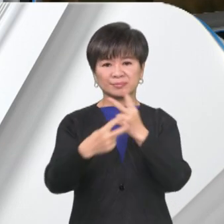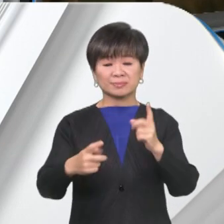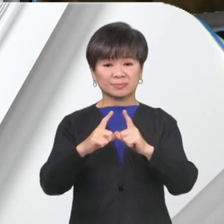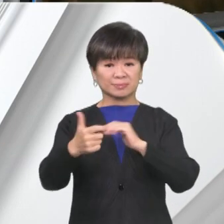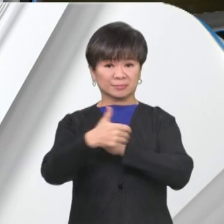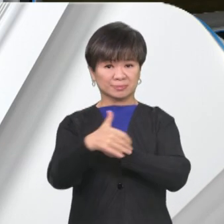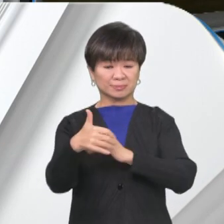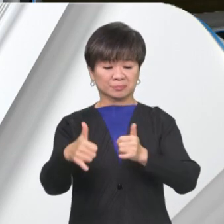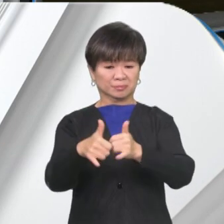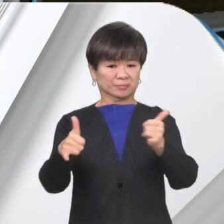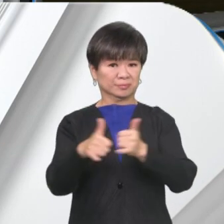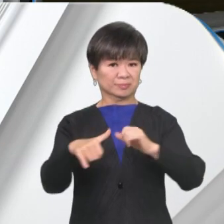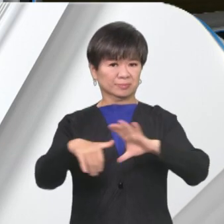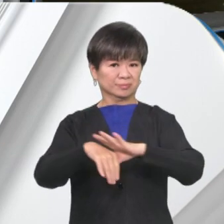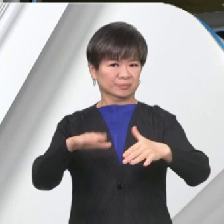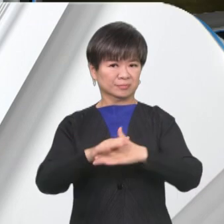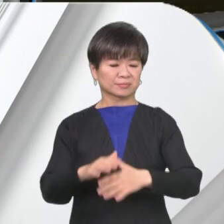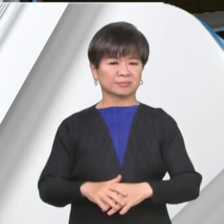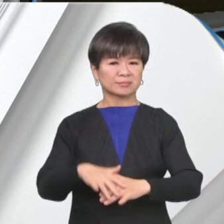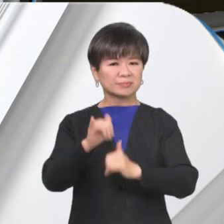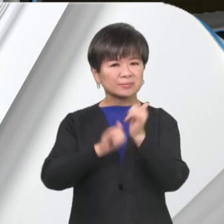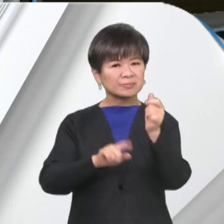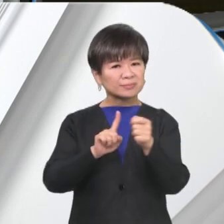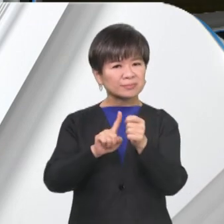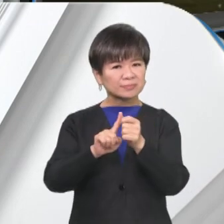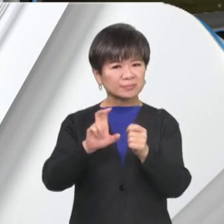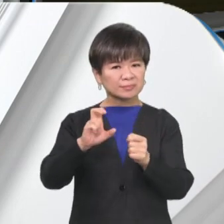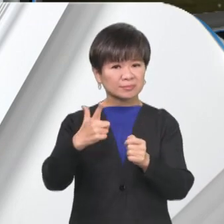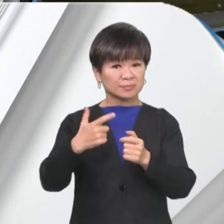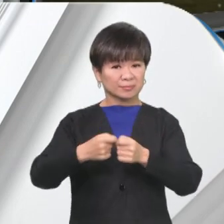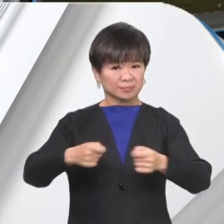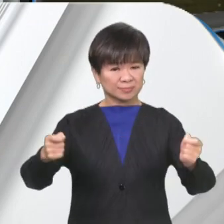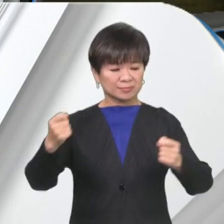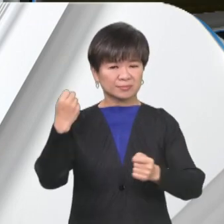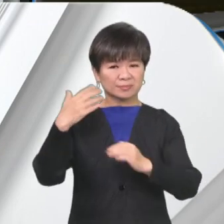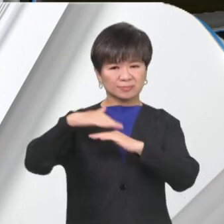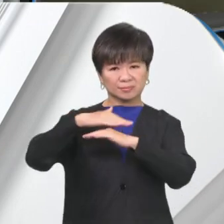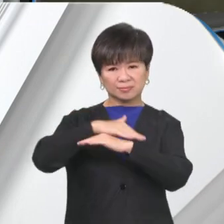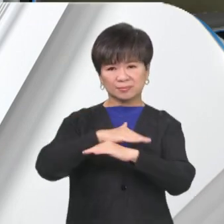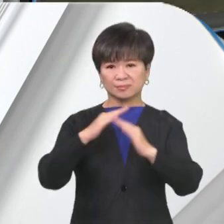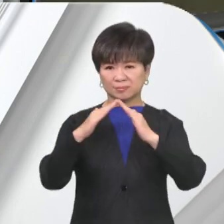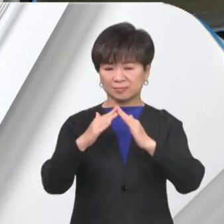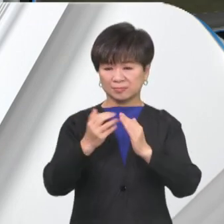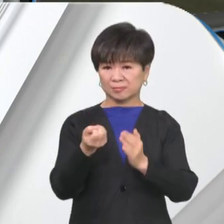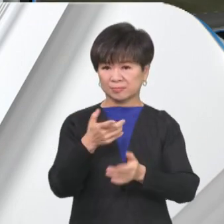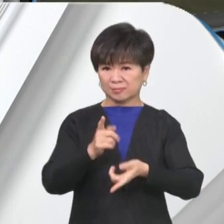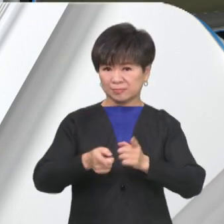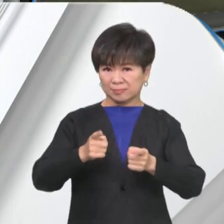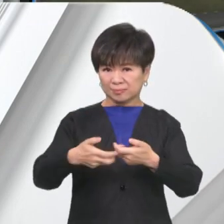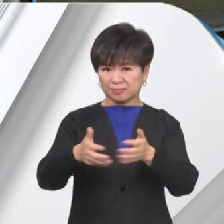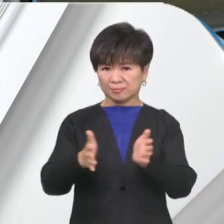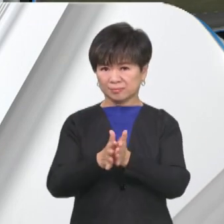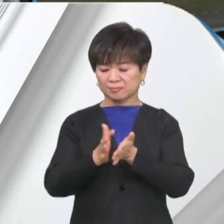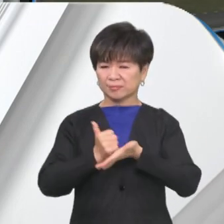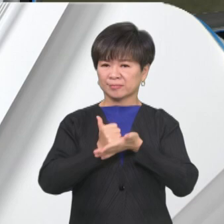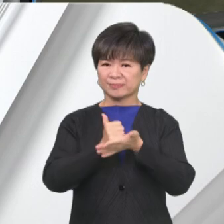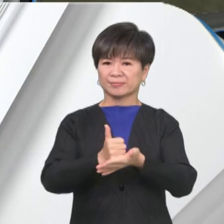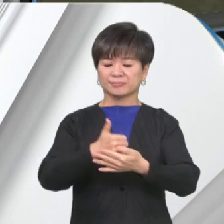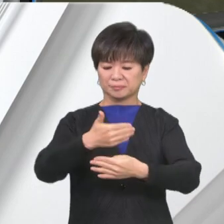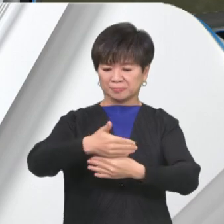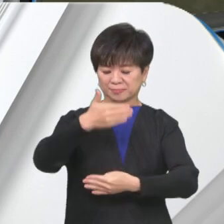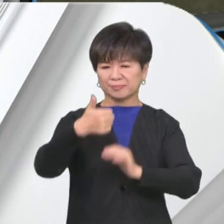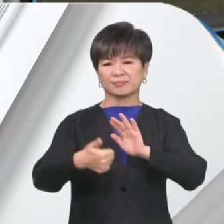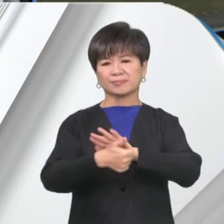客家太爷的族群文化。由七十六年安吉维的新阿福发鼓吹，接受邀请参加开幕式的表